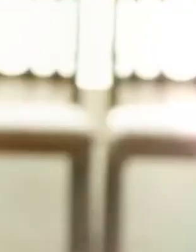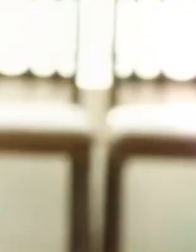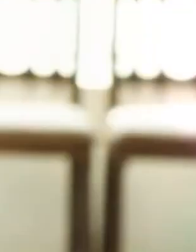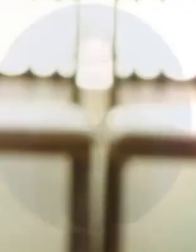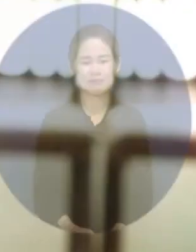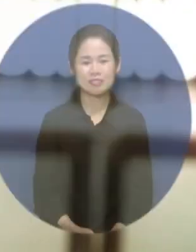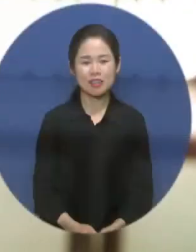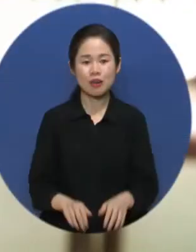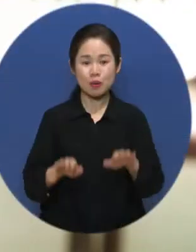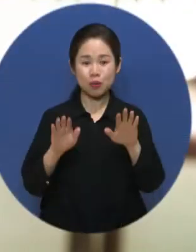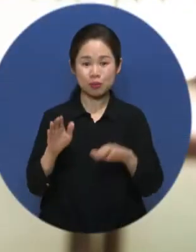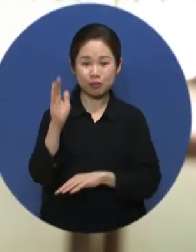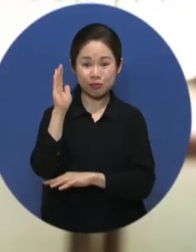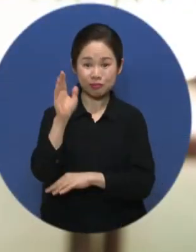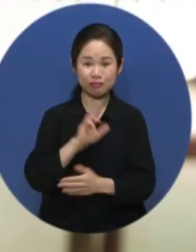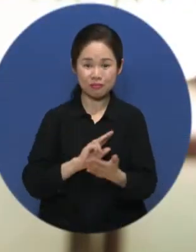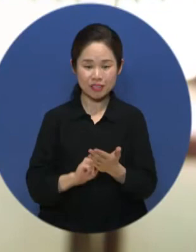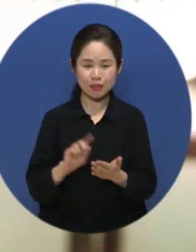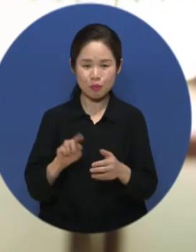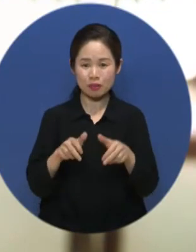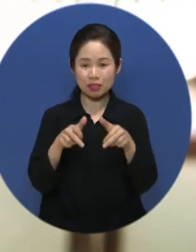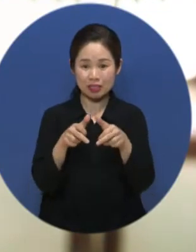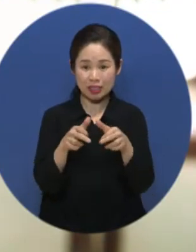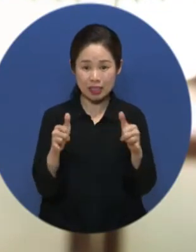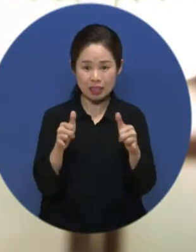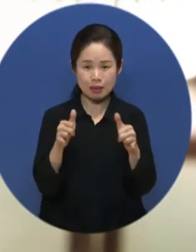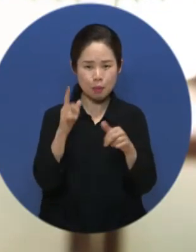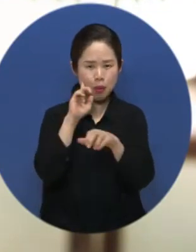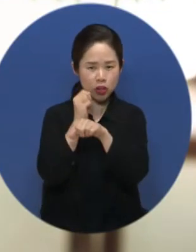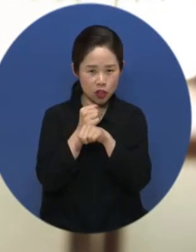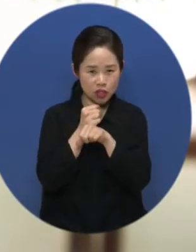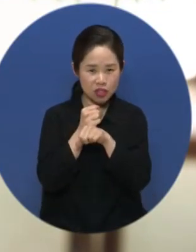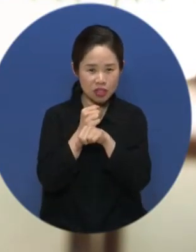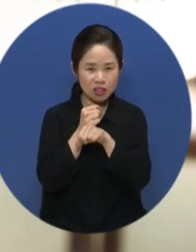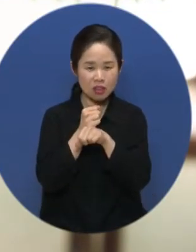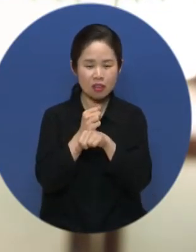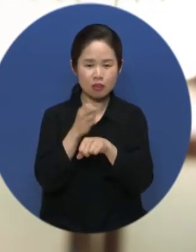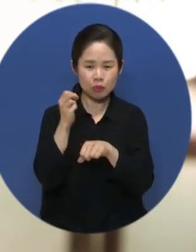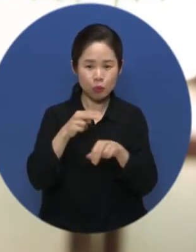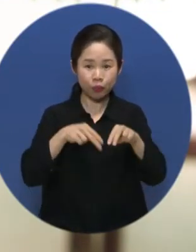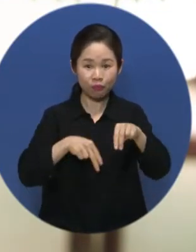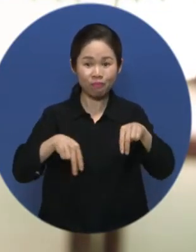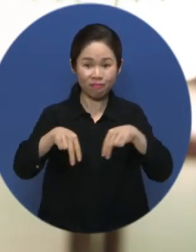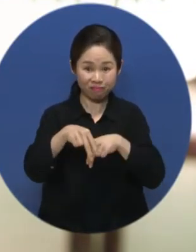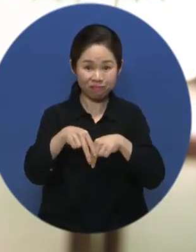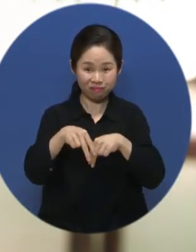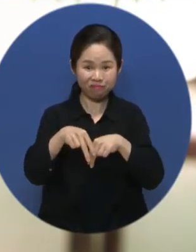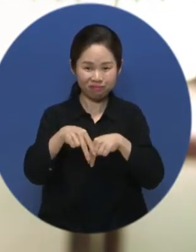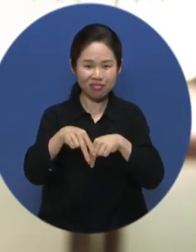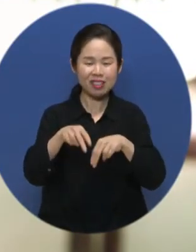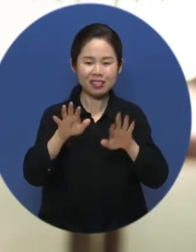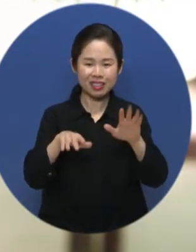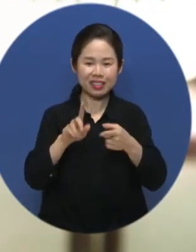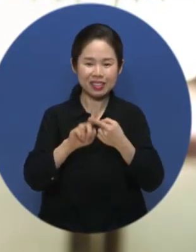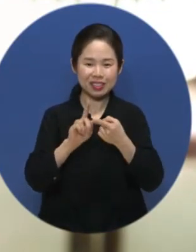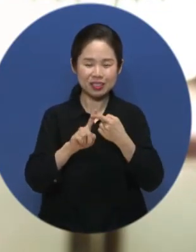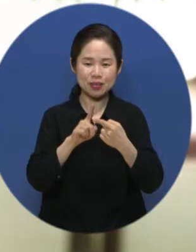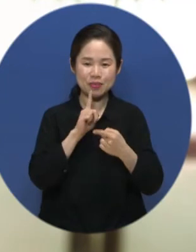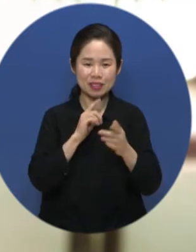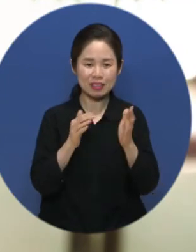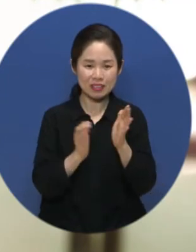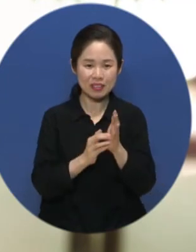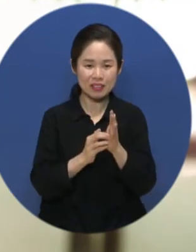오늘 이야기에서는 주로 이제 장애에 대한 편견, 또 장애에 대해서 갖고 있는 관점의 차이에 대해서 말씀을 좀 드렸는데요.